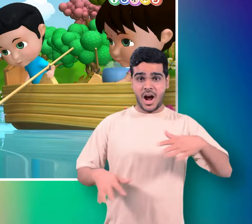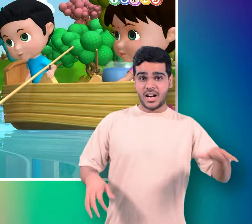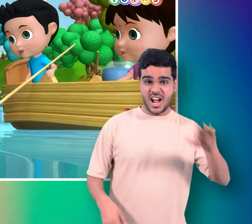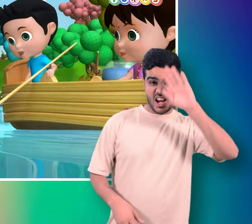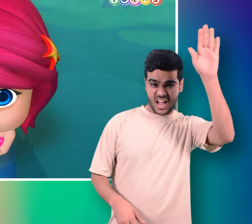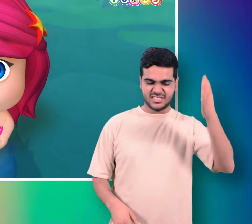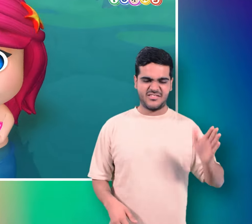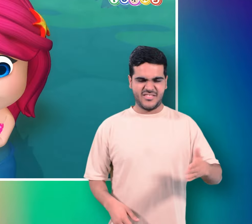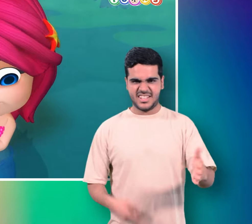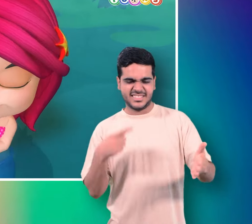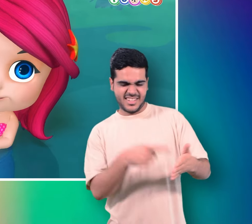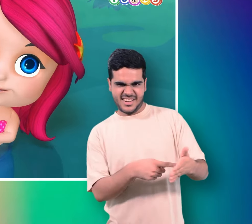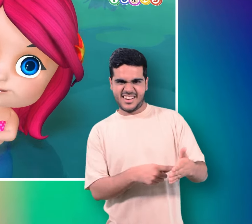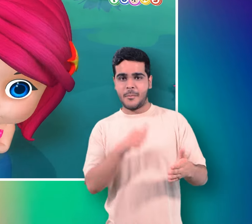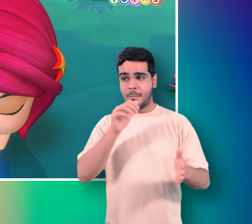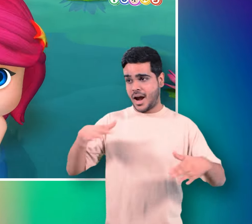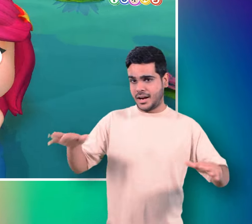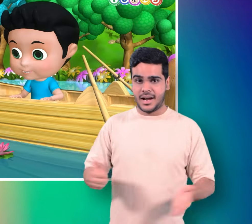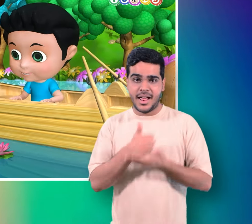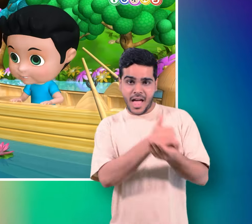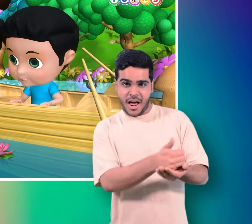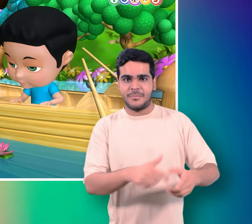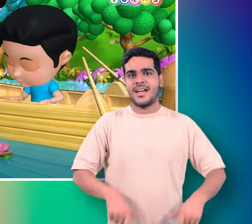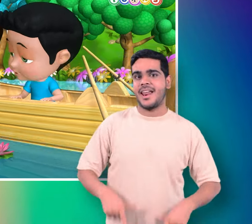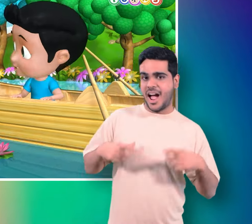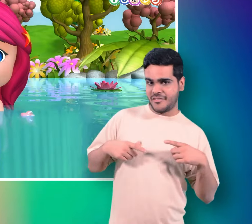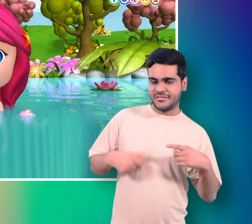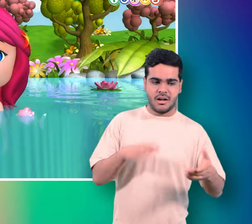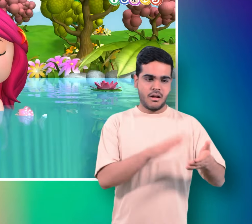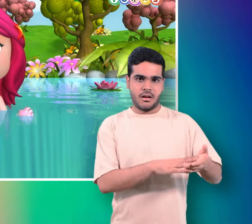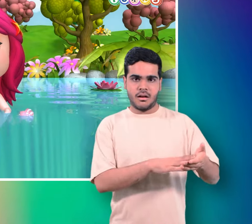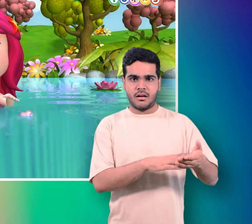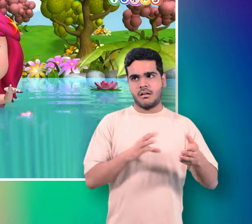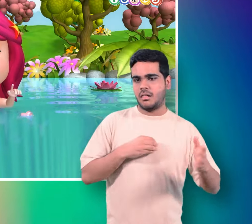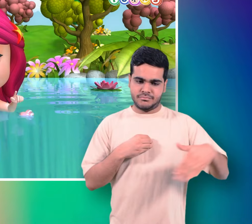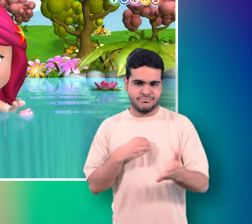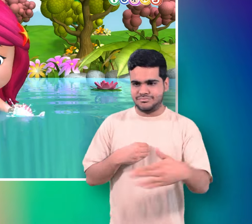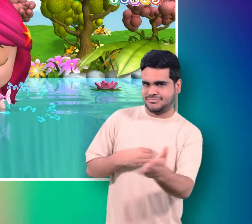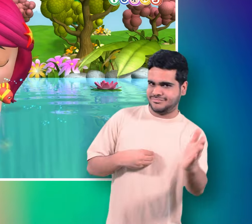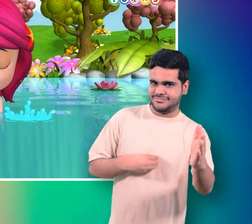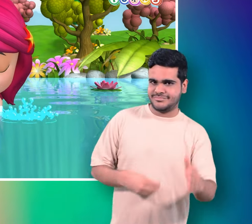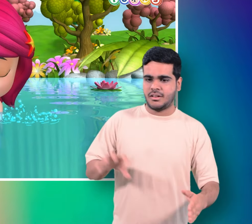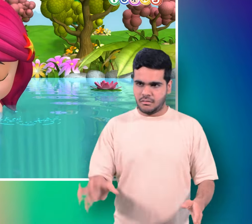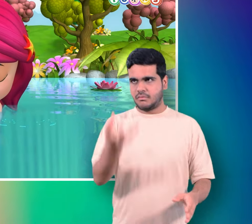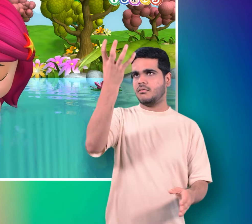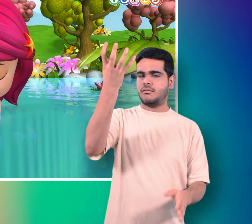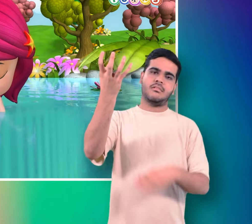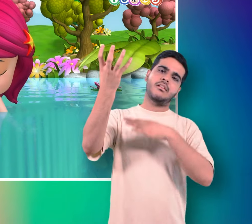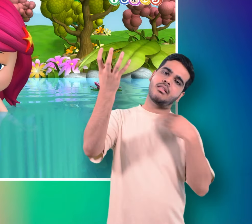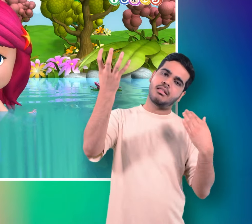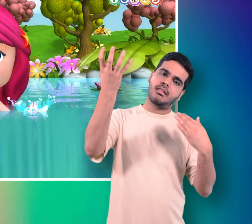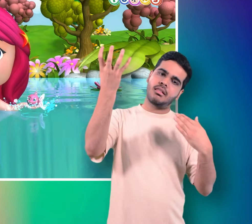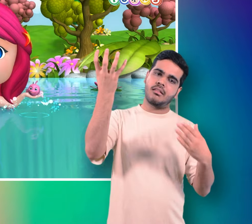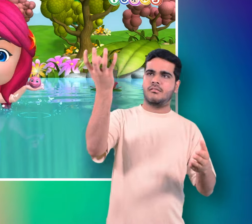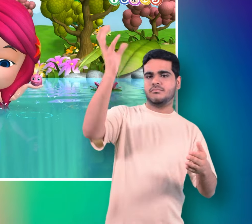जाएगी मछली जल की रानी है जीवन उसका पानी है हाथ लगाओ तो डर जाएगी